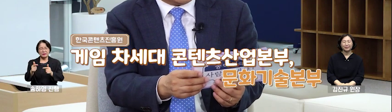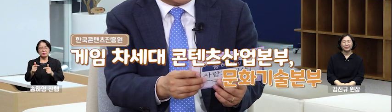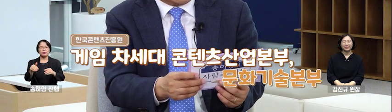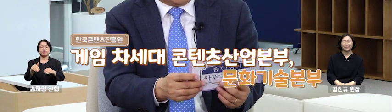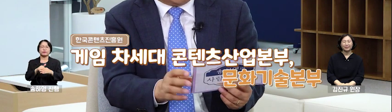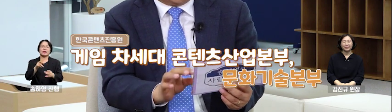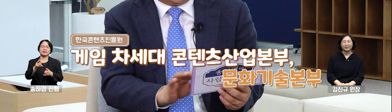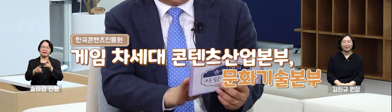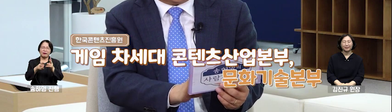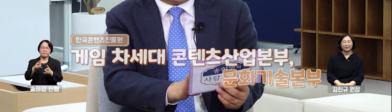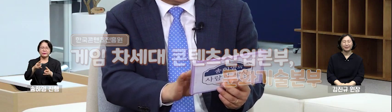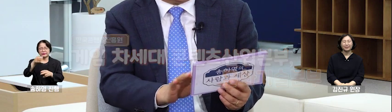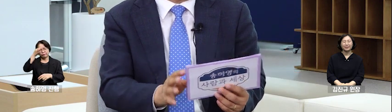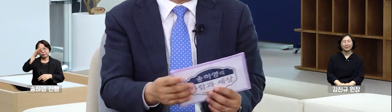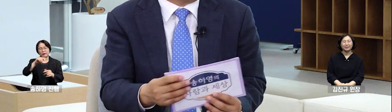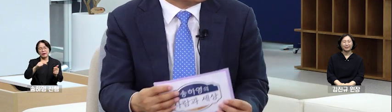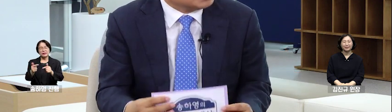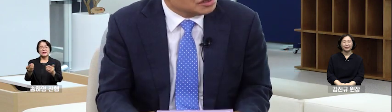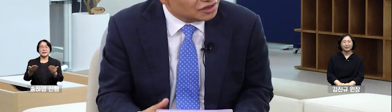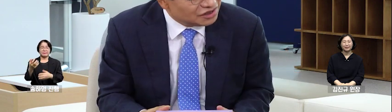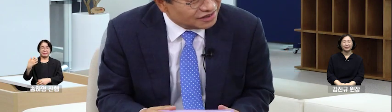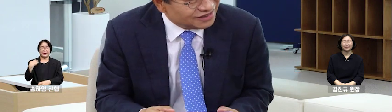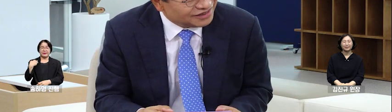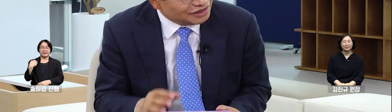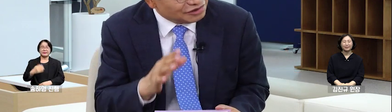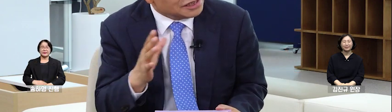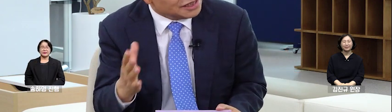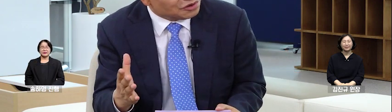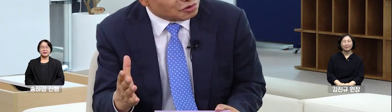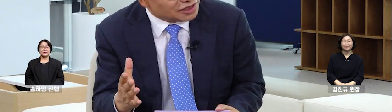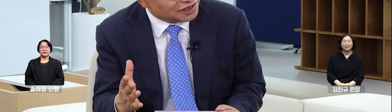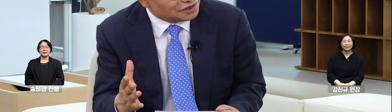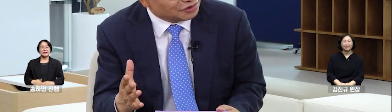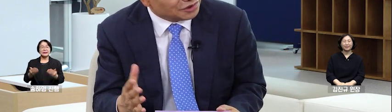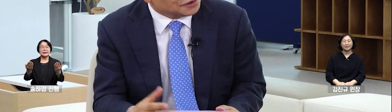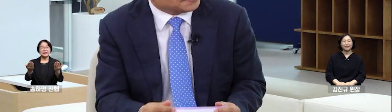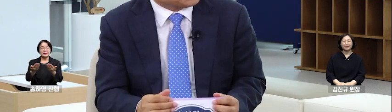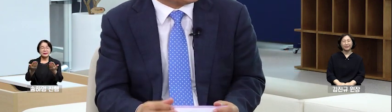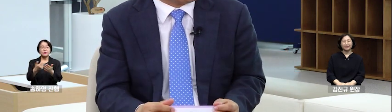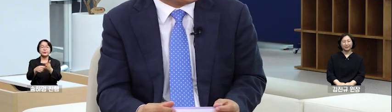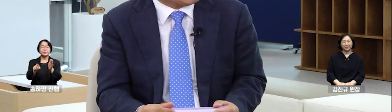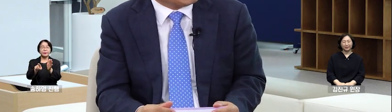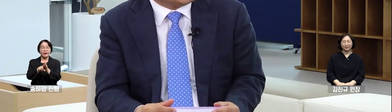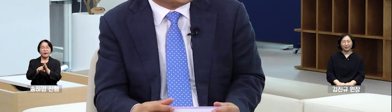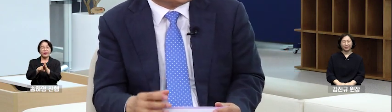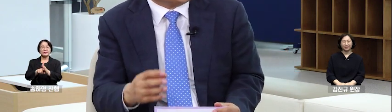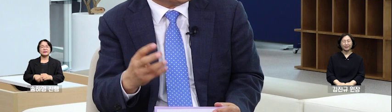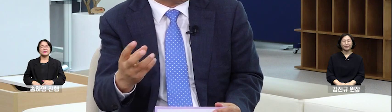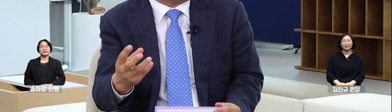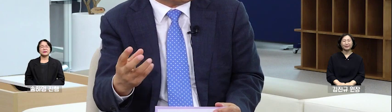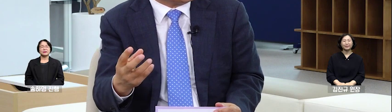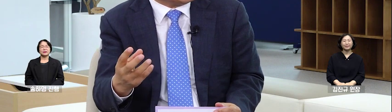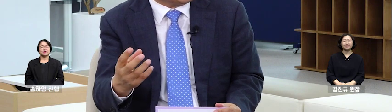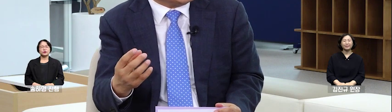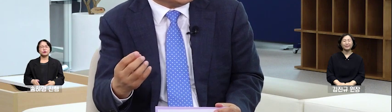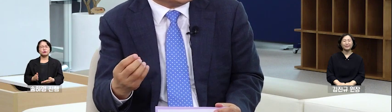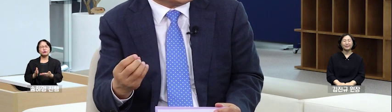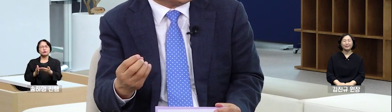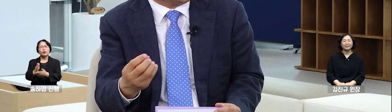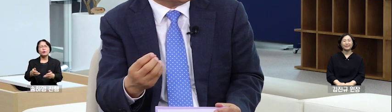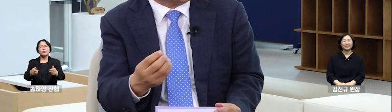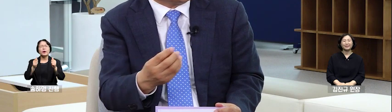치고 근데 이런 이런 일에 종사 하려면 어떤 종목을